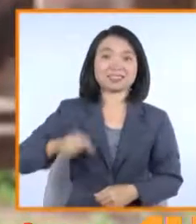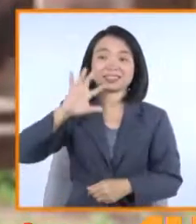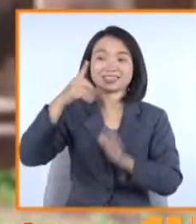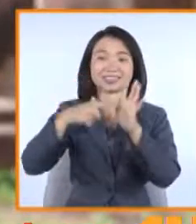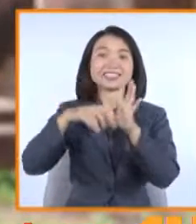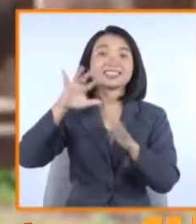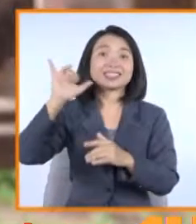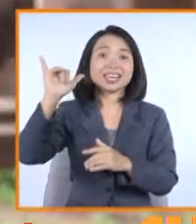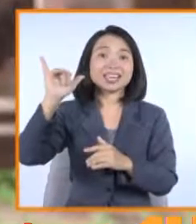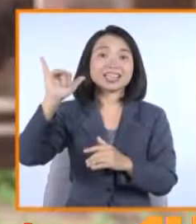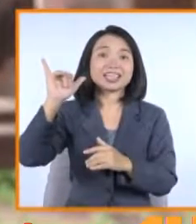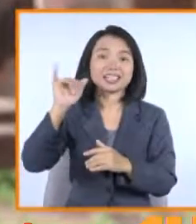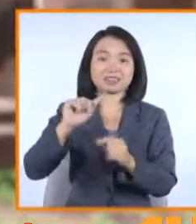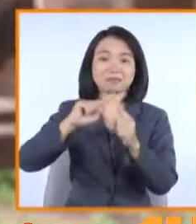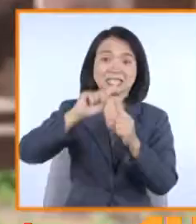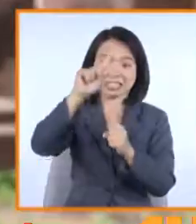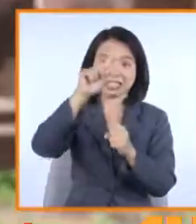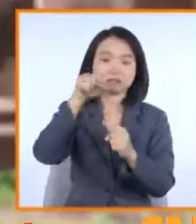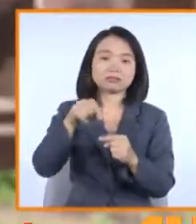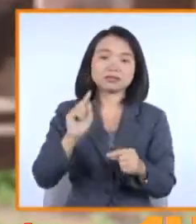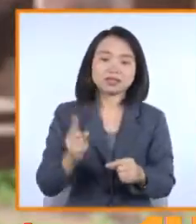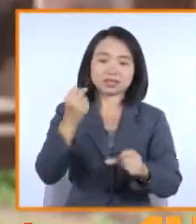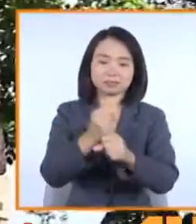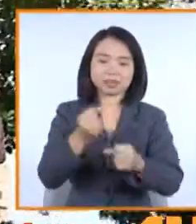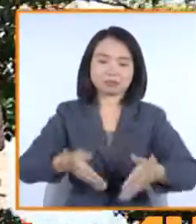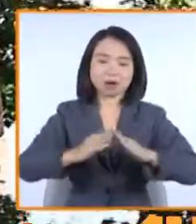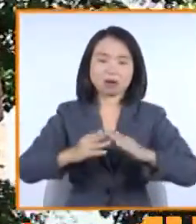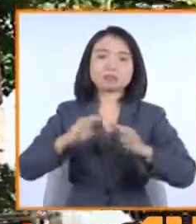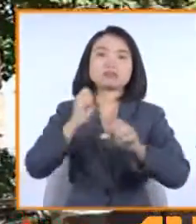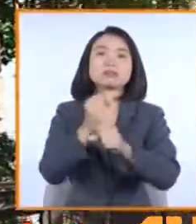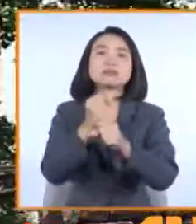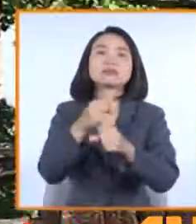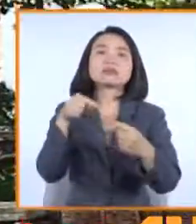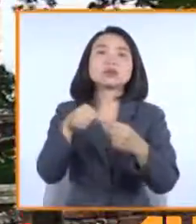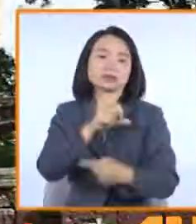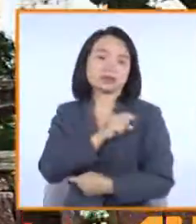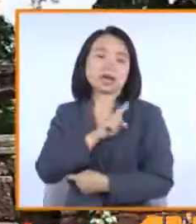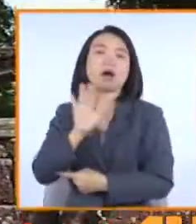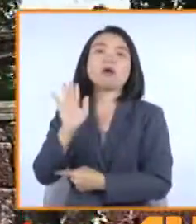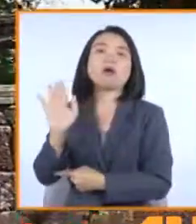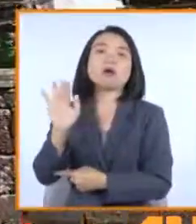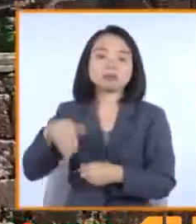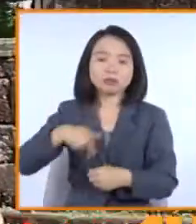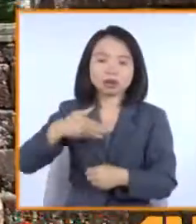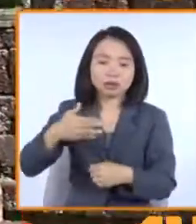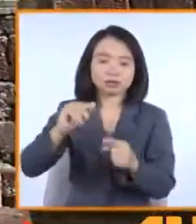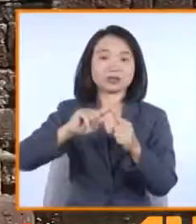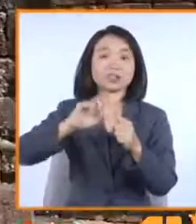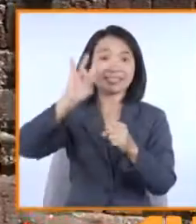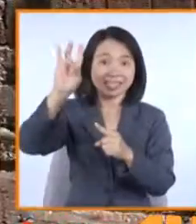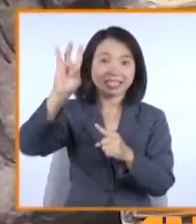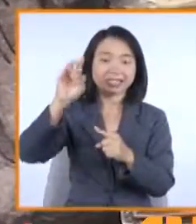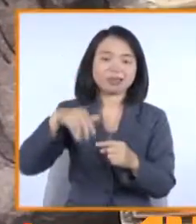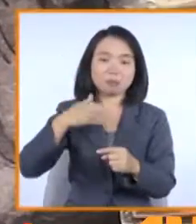พ่อของชายวรมันองค์ที่2ท่านก็ได้สร้างที่นี่เพื่อเป็นที่ทำพิธีทางศาสนาครับจนมาถึงชายวรมันองค์ที่7